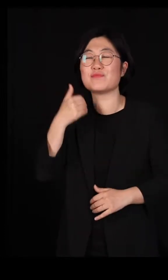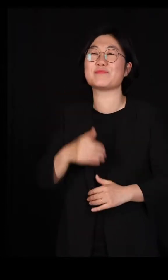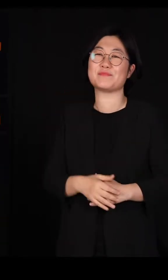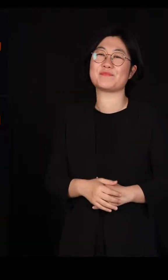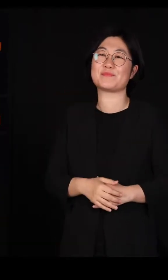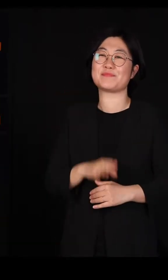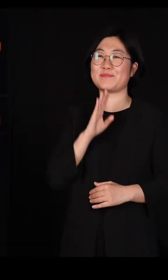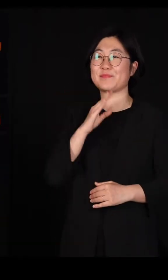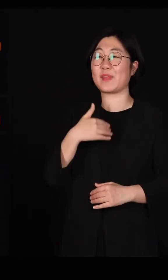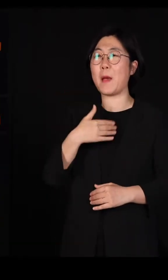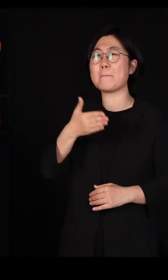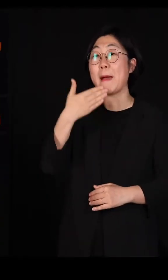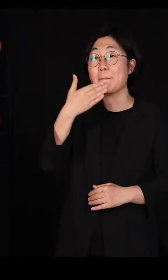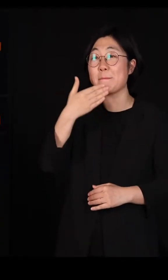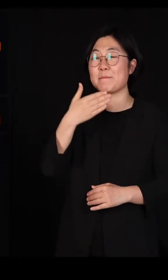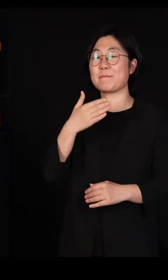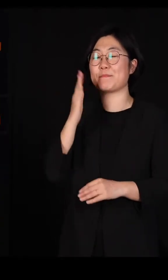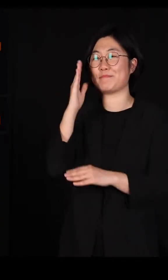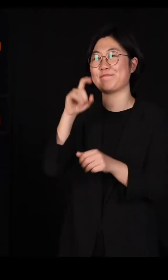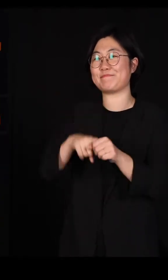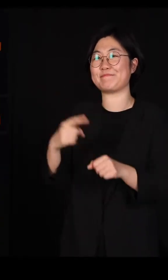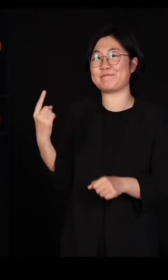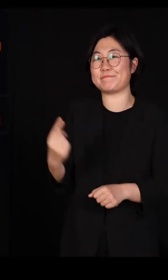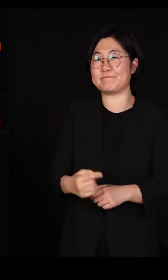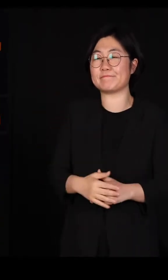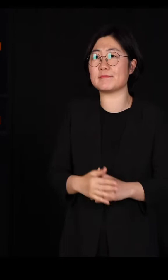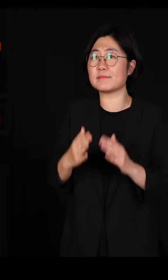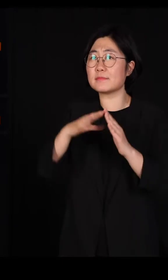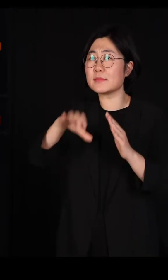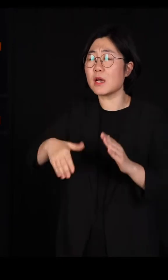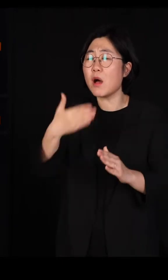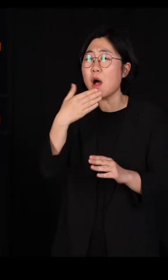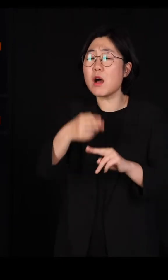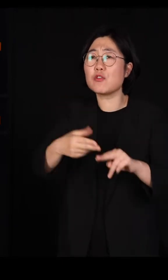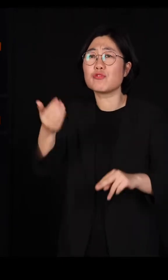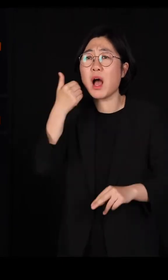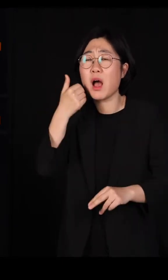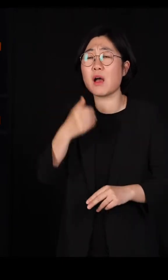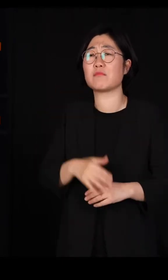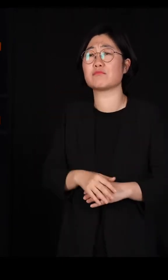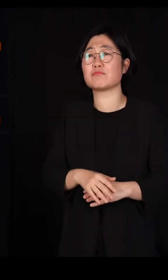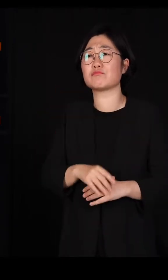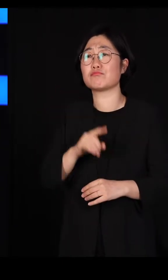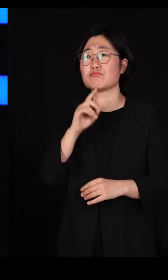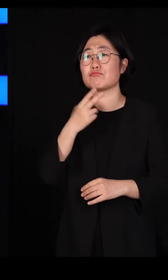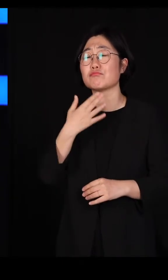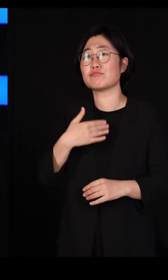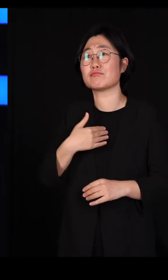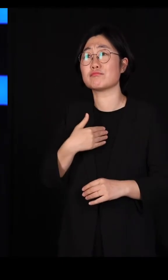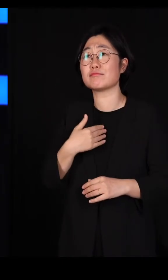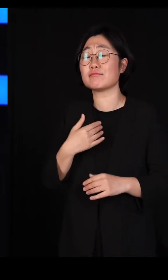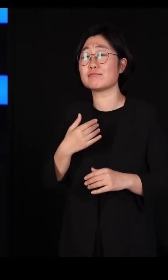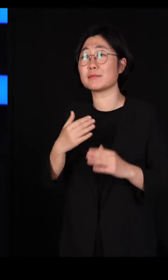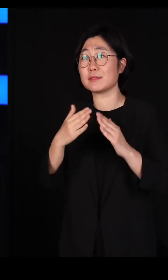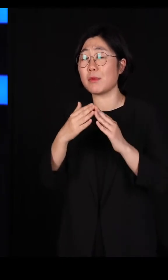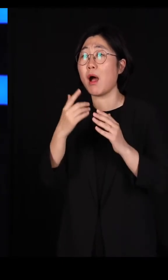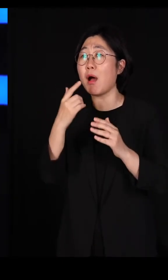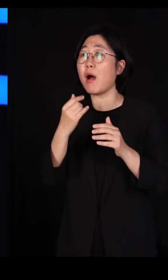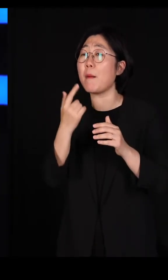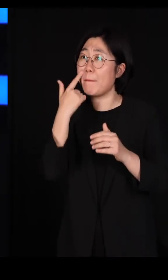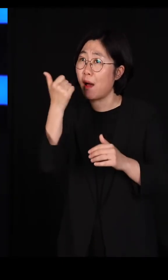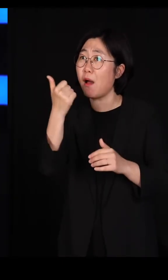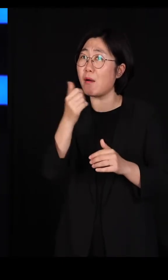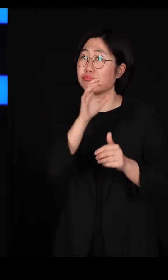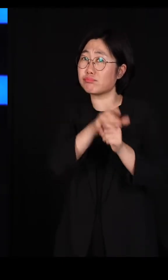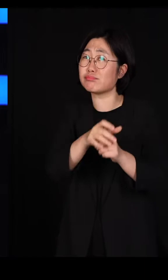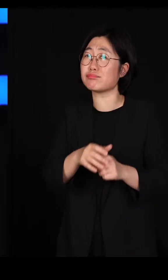들까요? 네. 제가 밥 얘기하러 왔어요. 집에서 누가 밥을 하는가 주로. 물론 뭐 저희 집은 아빠가 밥해요. 저희 집은 뭐